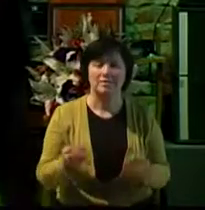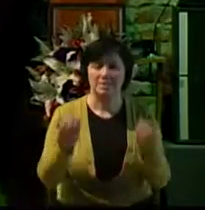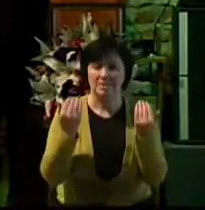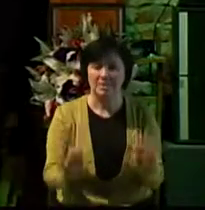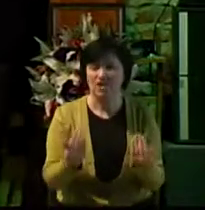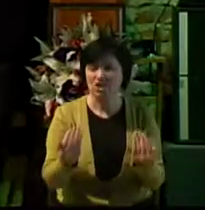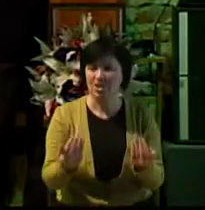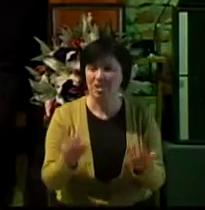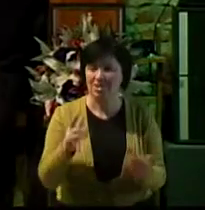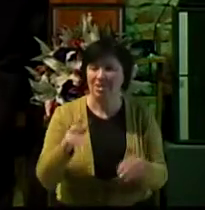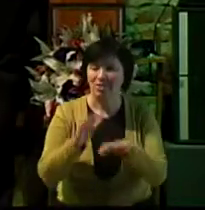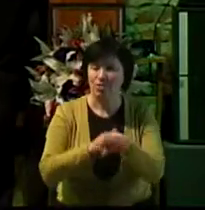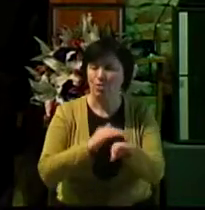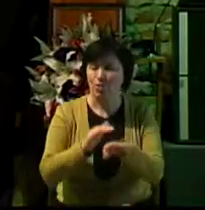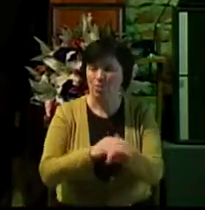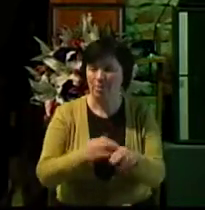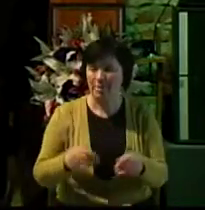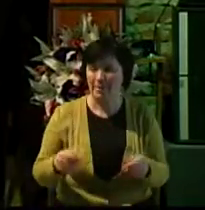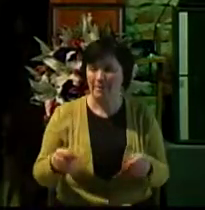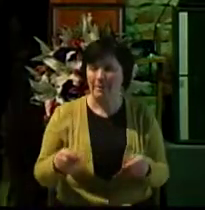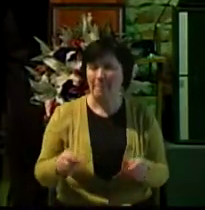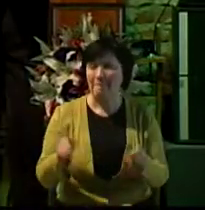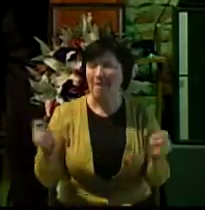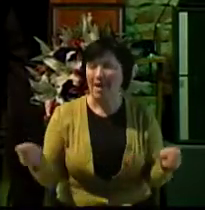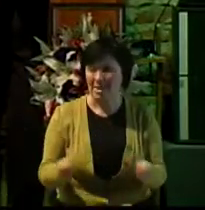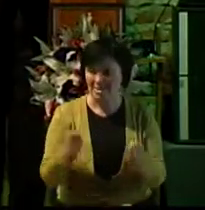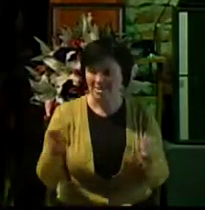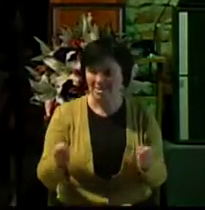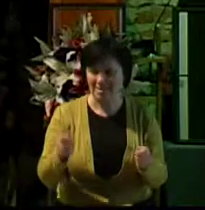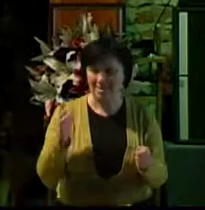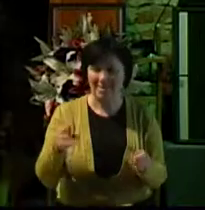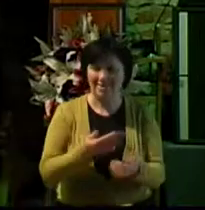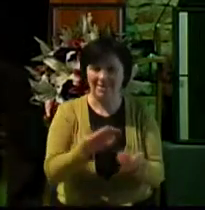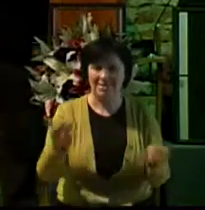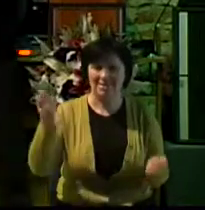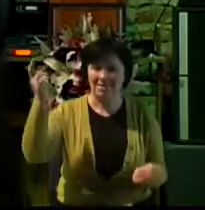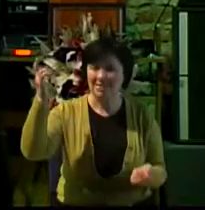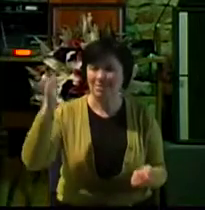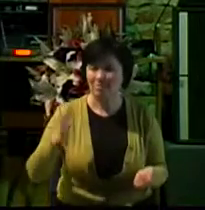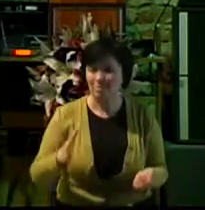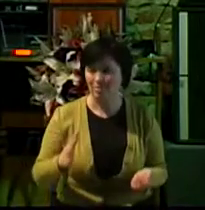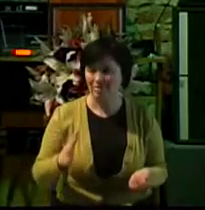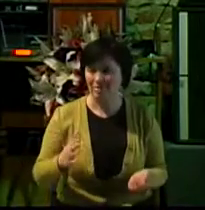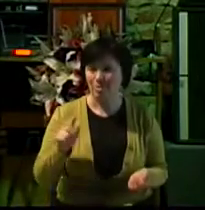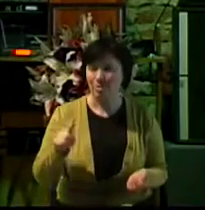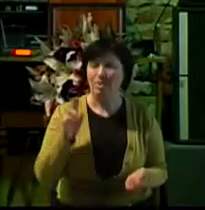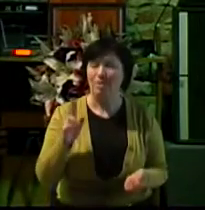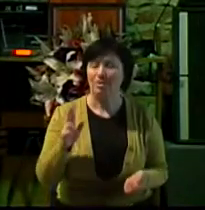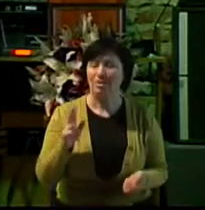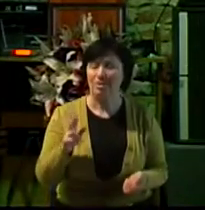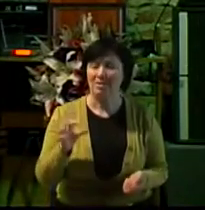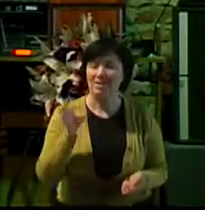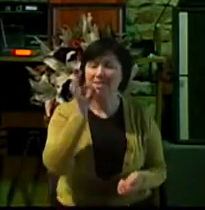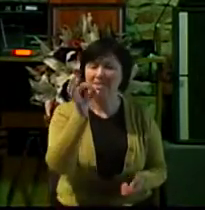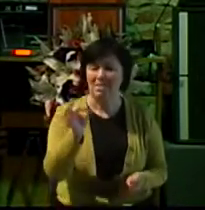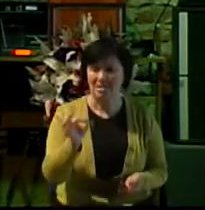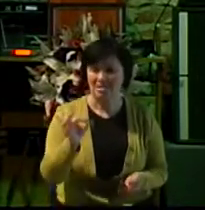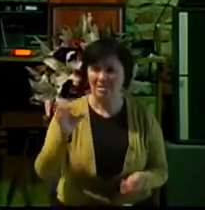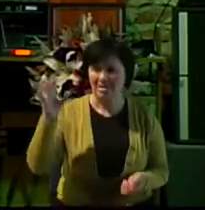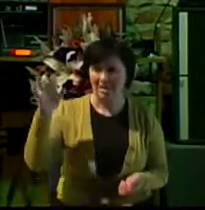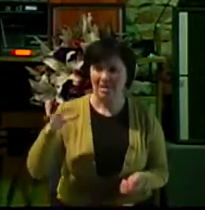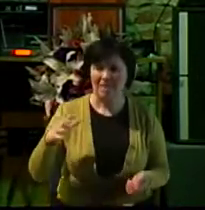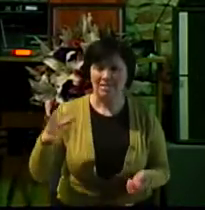через два. Это вообще тебе не нужно ни сейчас, ни через два года. И поэтому Иисус говорит о том, что Он отвечает